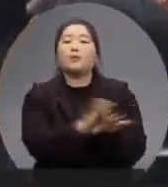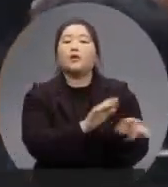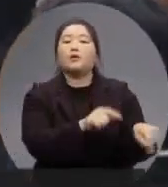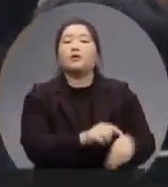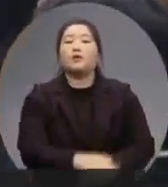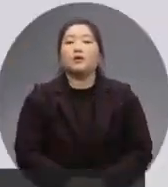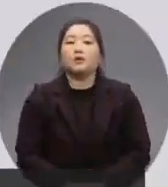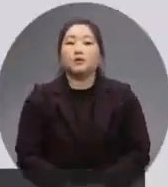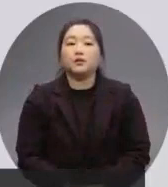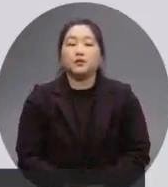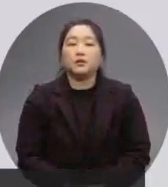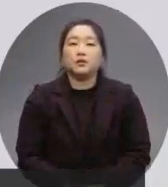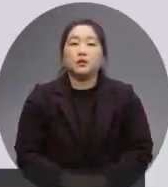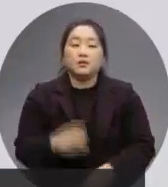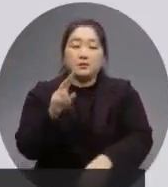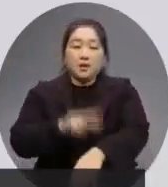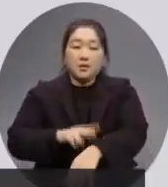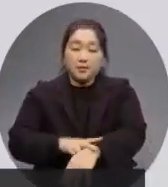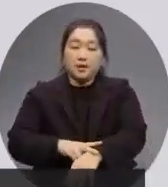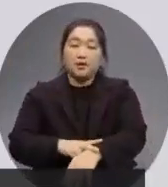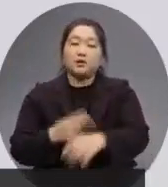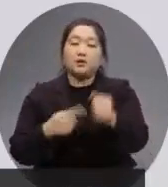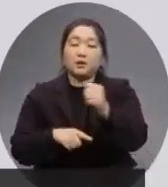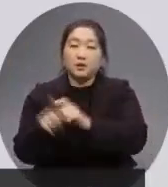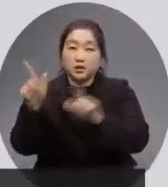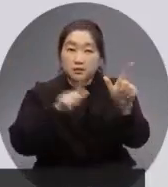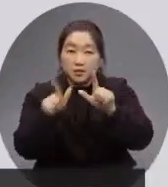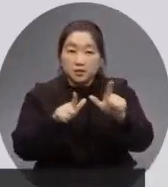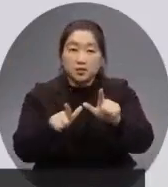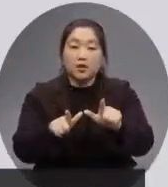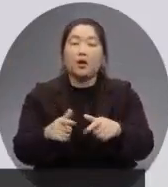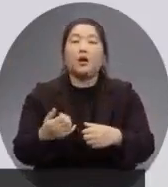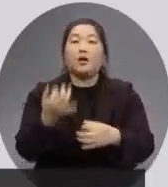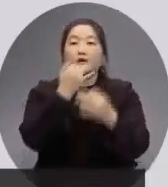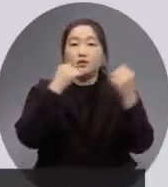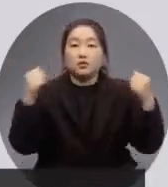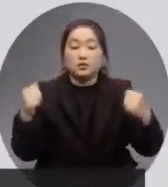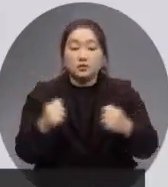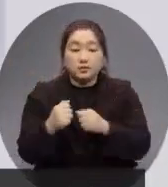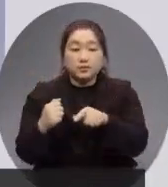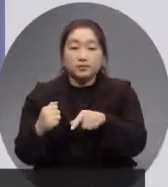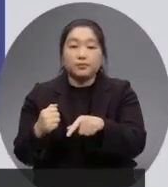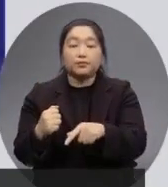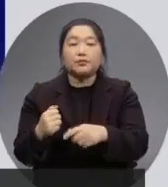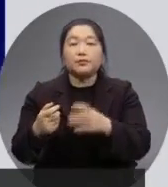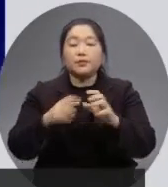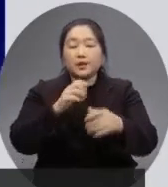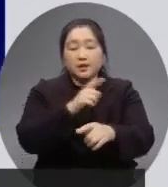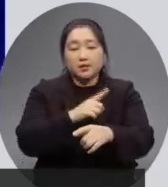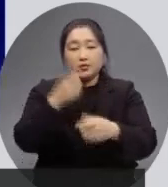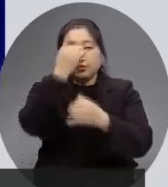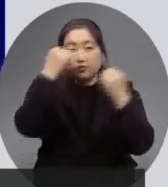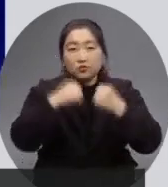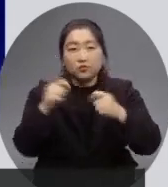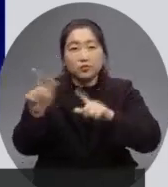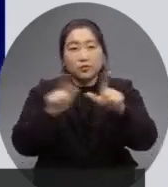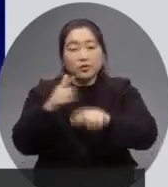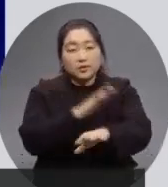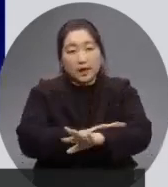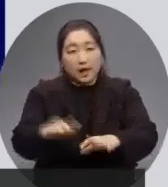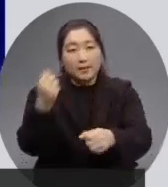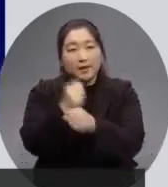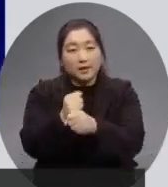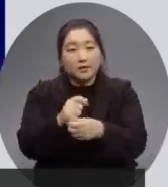중단됐습니다. 별칭은 상징 이미지와 더불어 충북의 이상을 가장 잘 나타내는 문구로 민선 2,